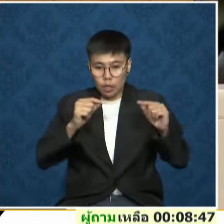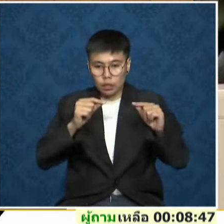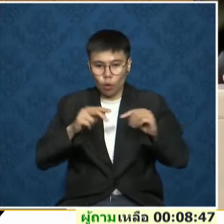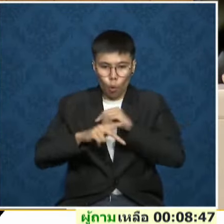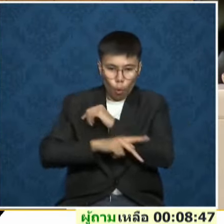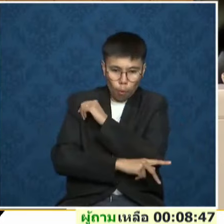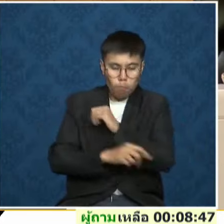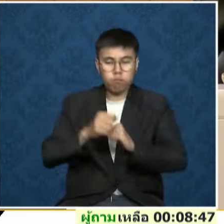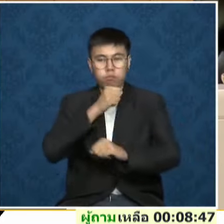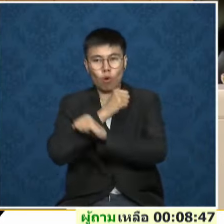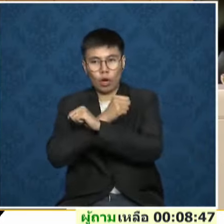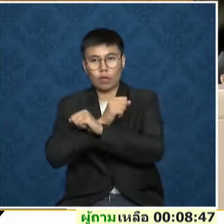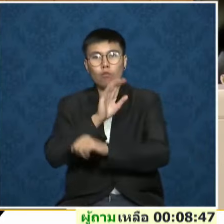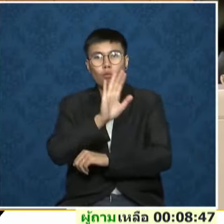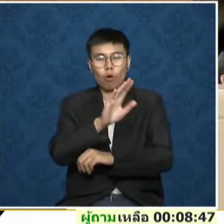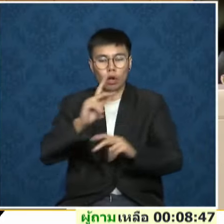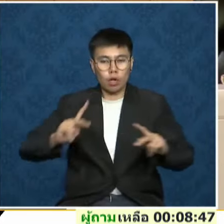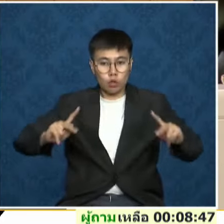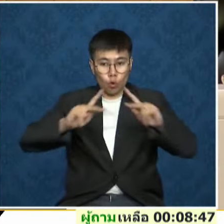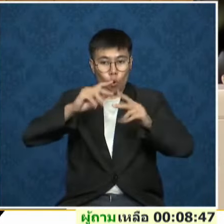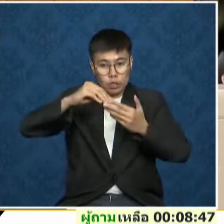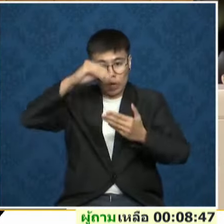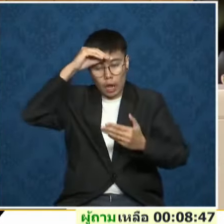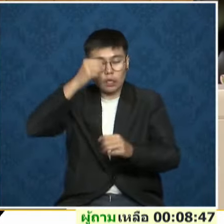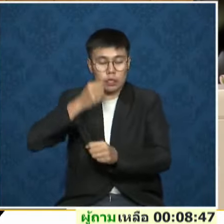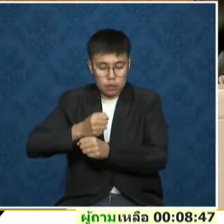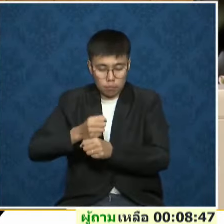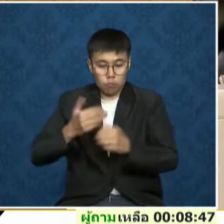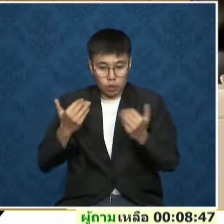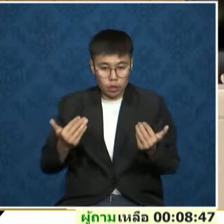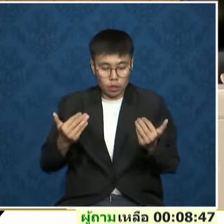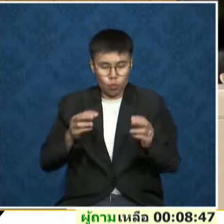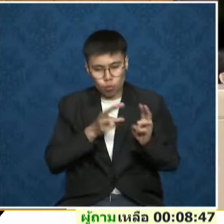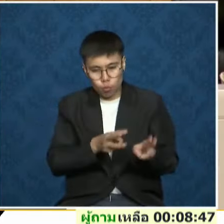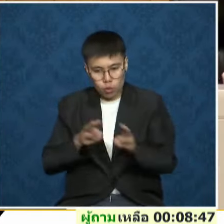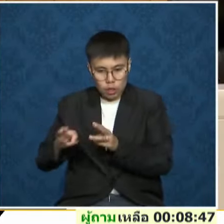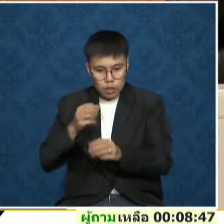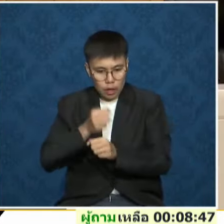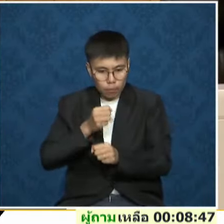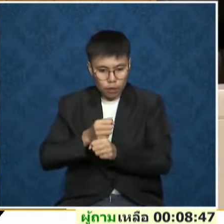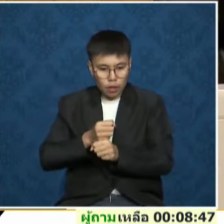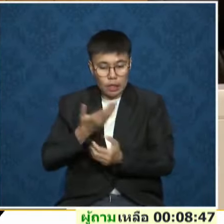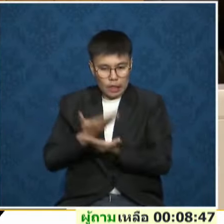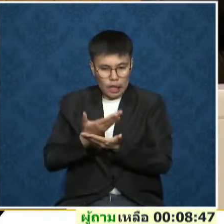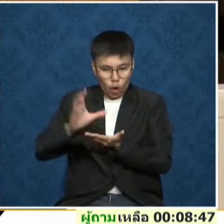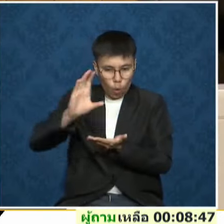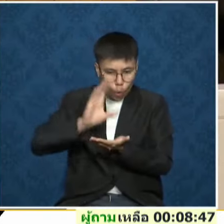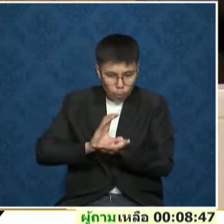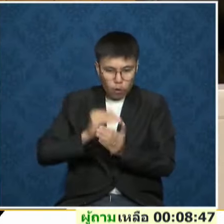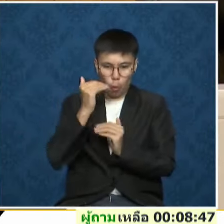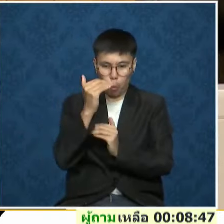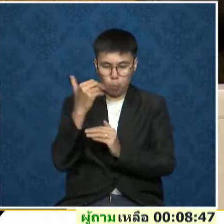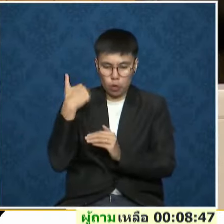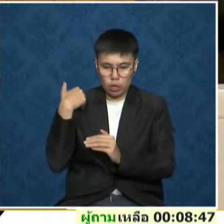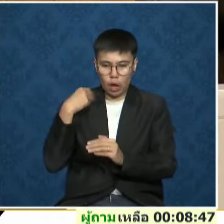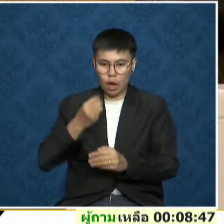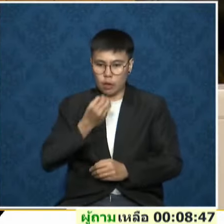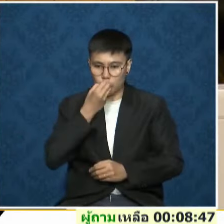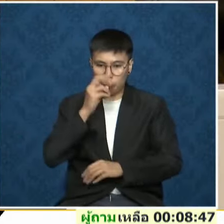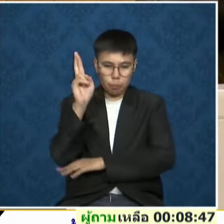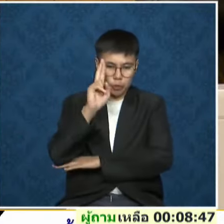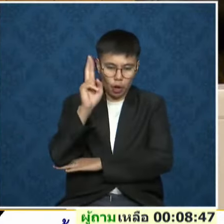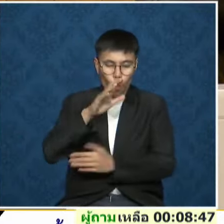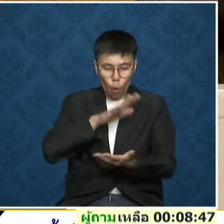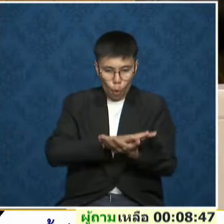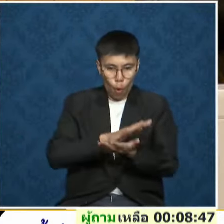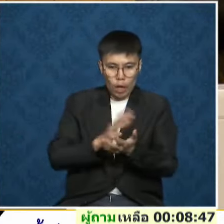การป้องกันที่กระทรวงทำนะครับจริงแล้วแนวทางเนี่ยแน่นอนครับเนื่องจากงบประมาณที่จำกัดในอาหารกลางวันแต่ละมื้อที่โร